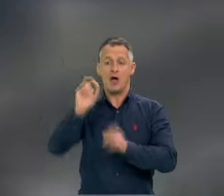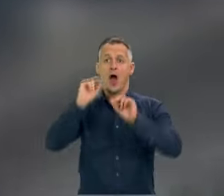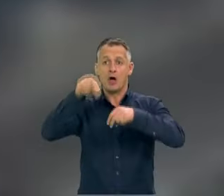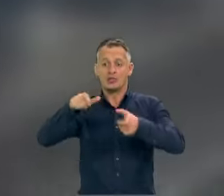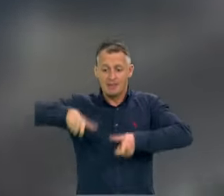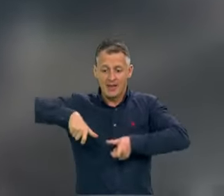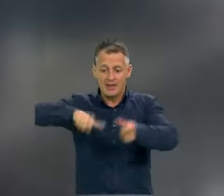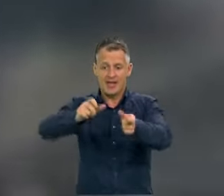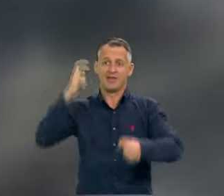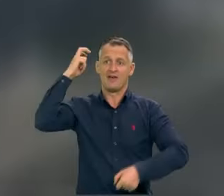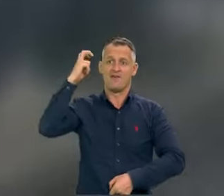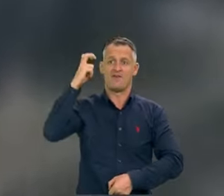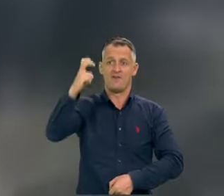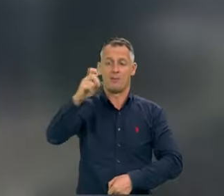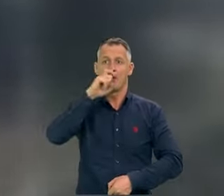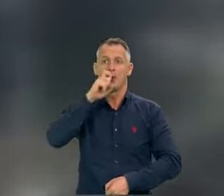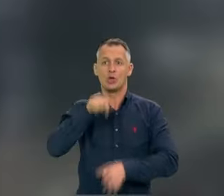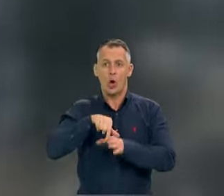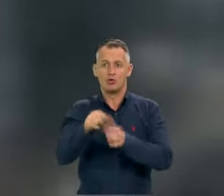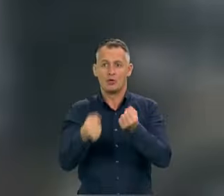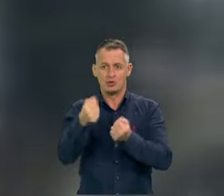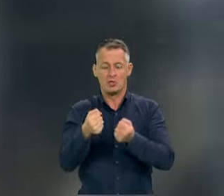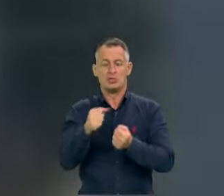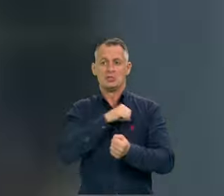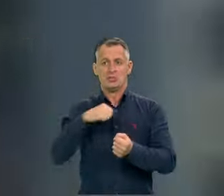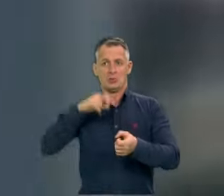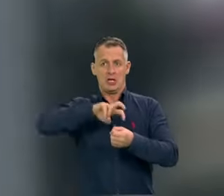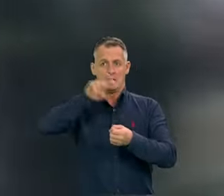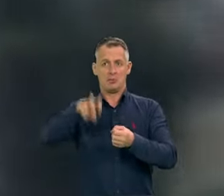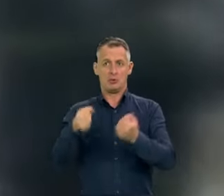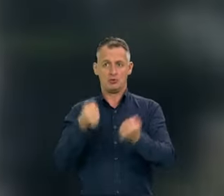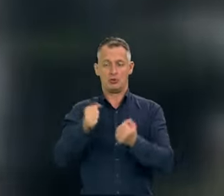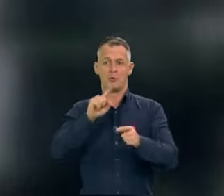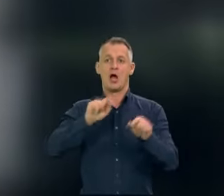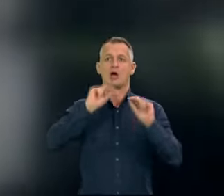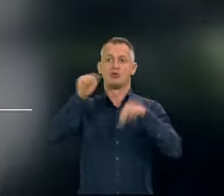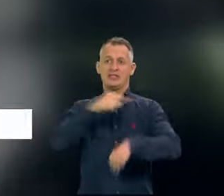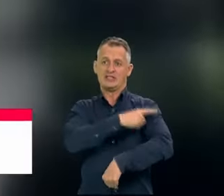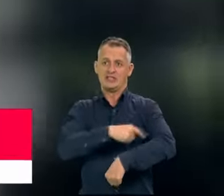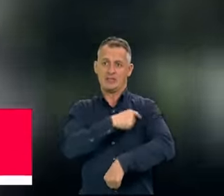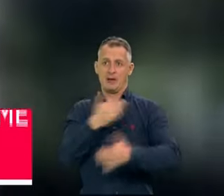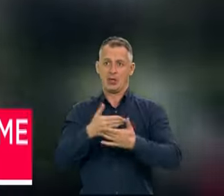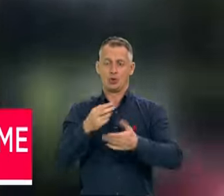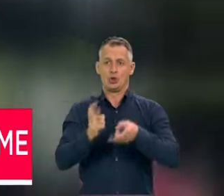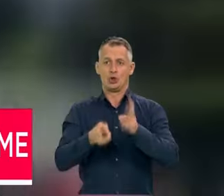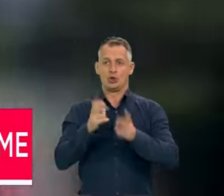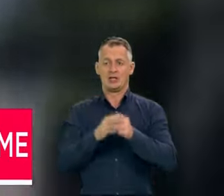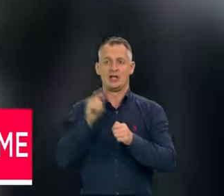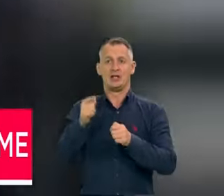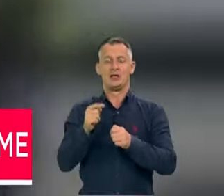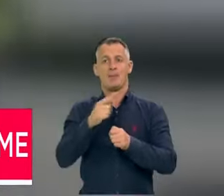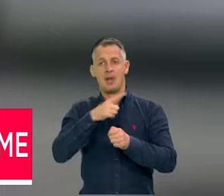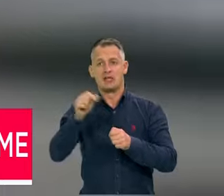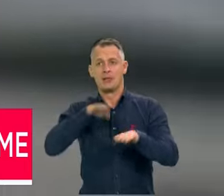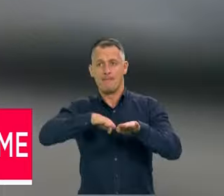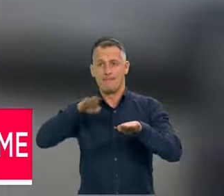tramvai bărbatul care era la volan a reușit să iasă singur din mașină iar apoi a ajuns la spital pentru îngrijiri el ieșise din parcarea unui centru